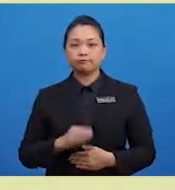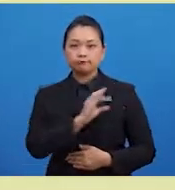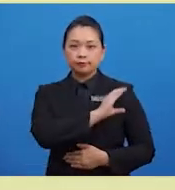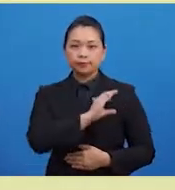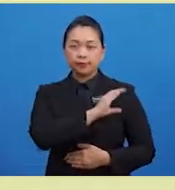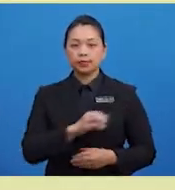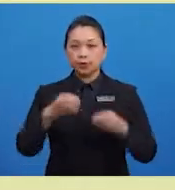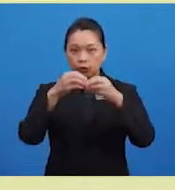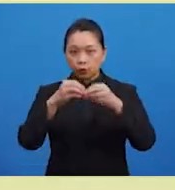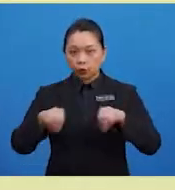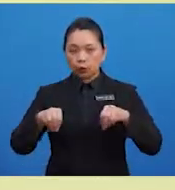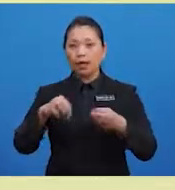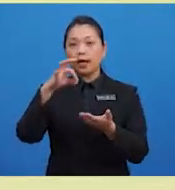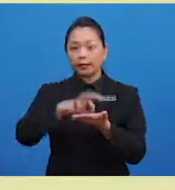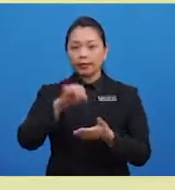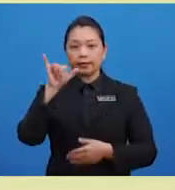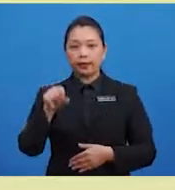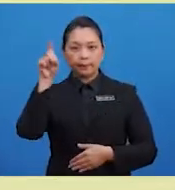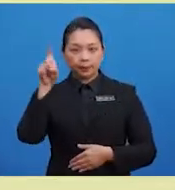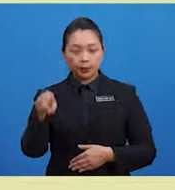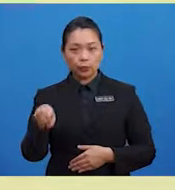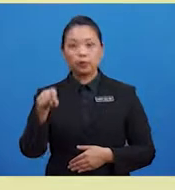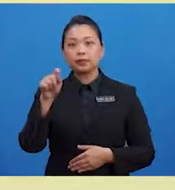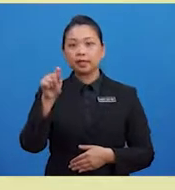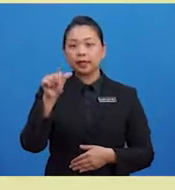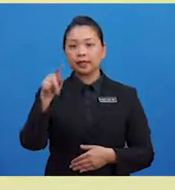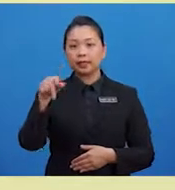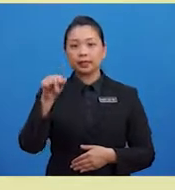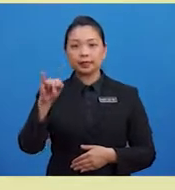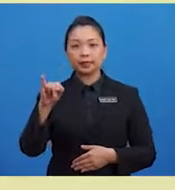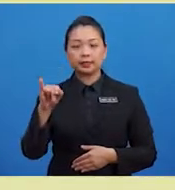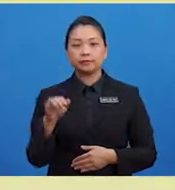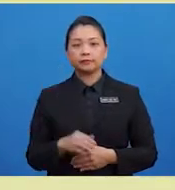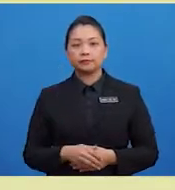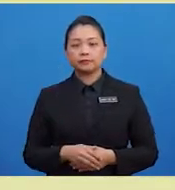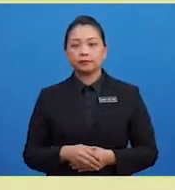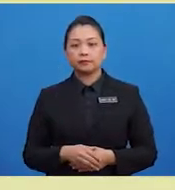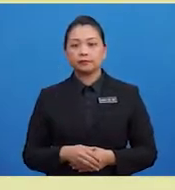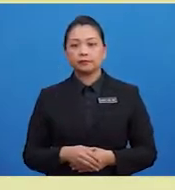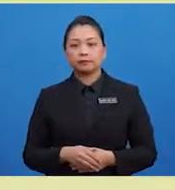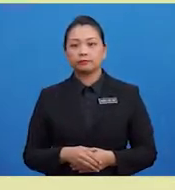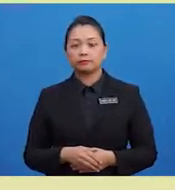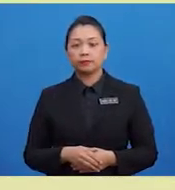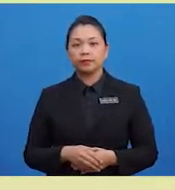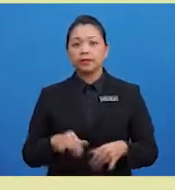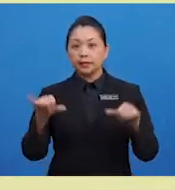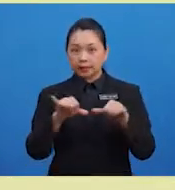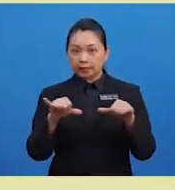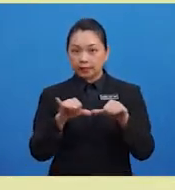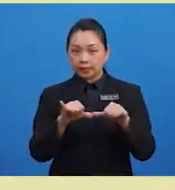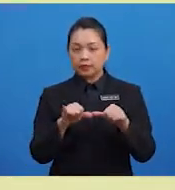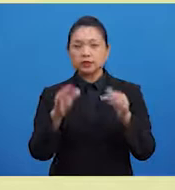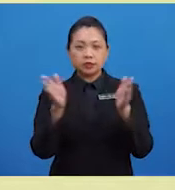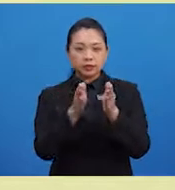ayam yang perlu ditakai ialah saiz telur kecil atau dikenali sebagai junior, di mana berat telur kurang